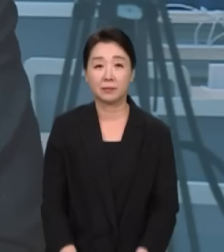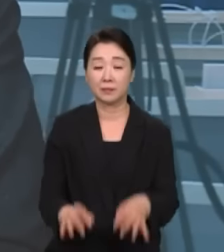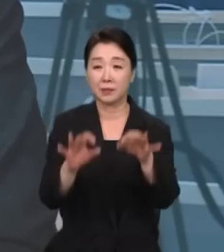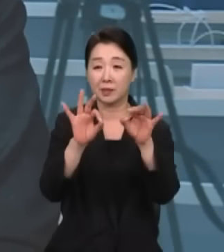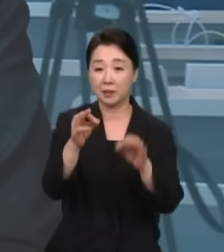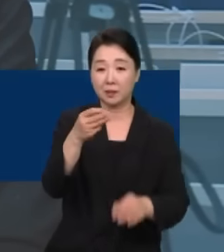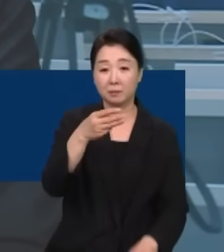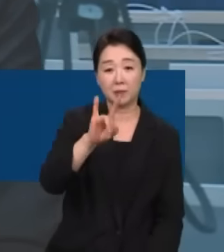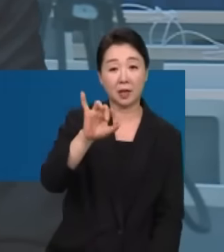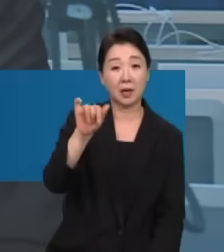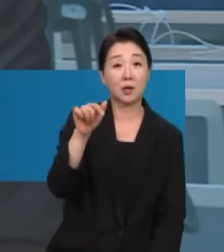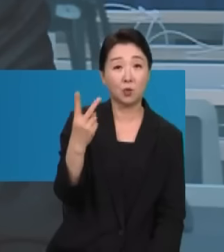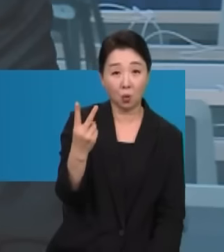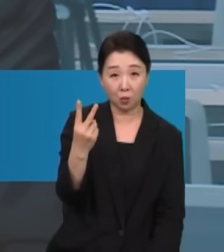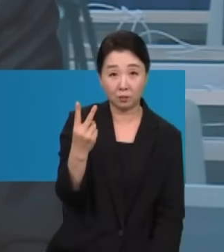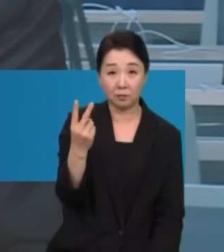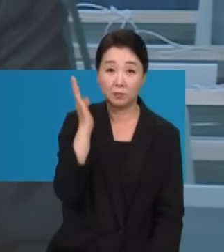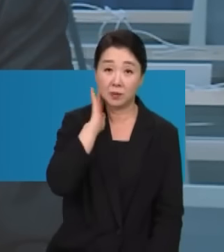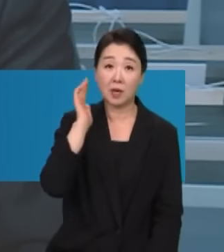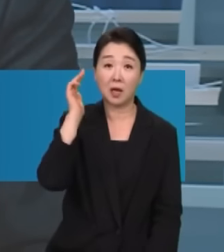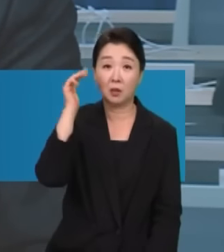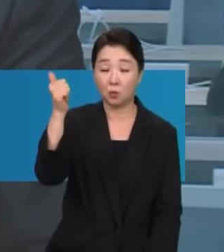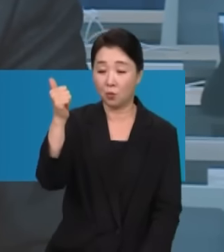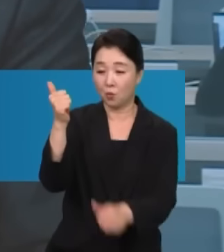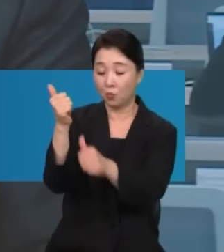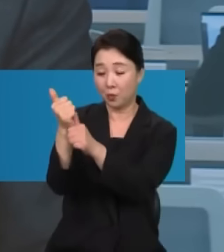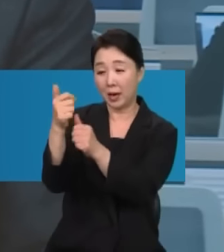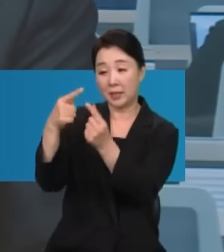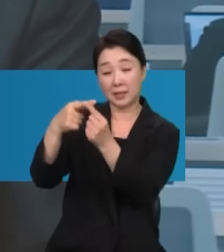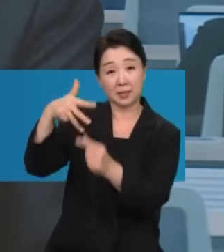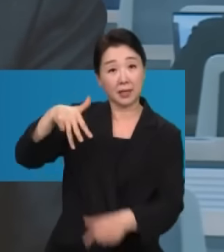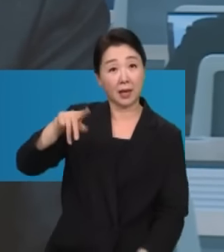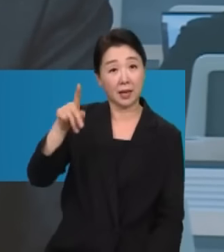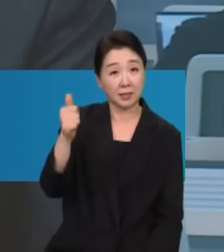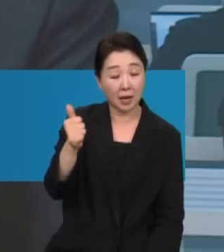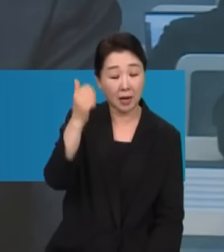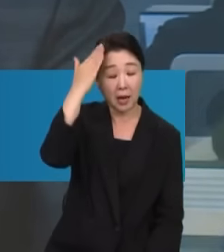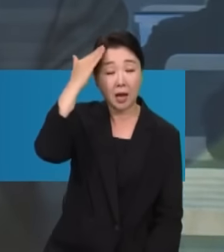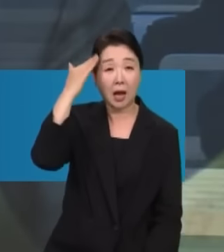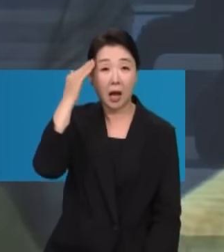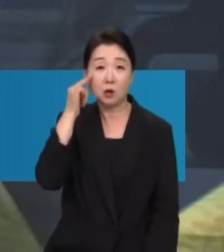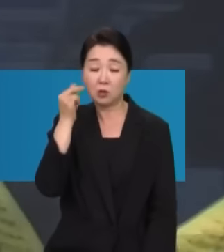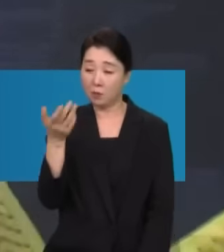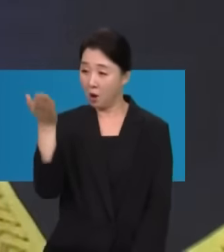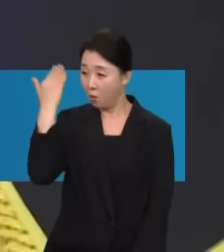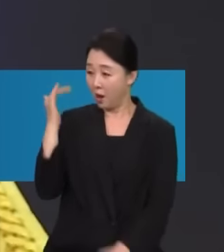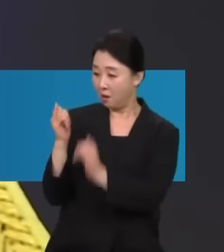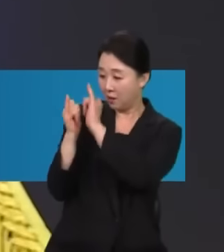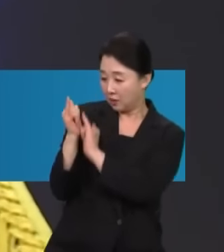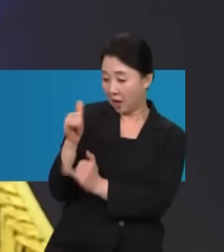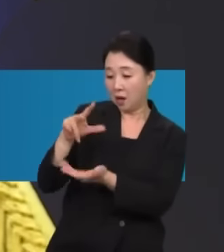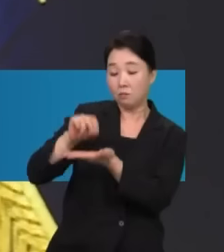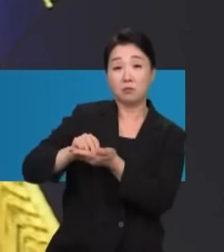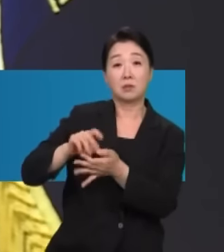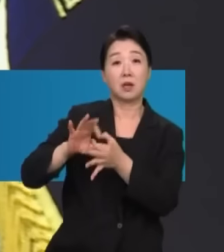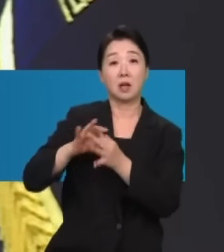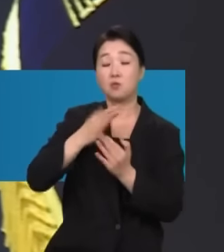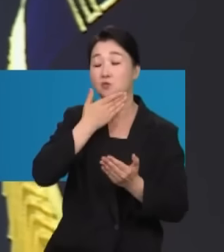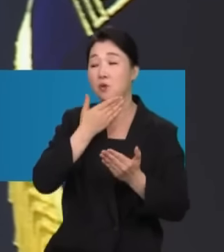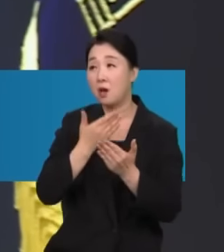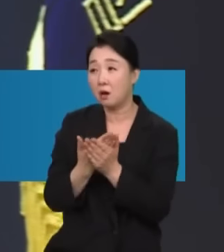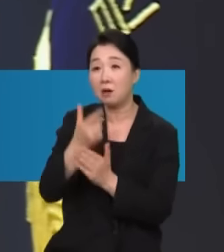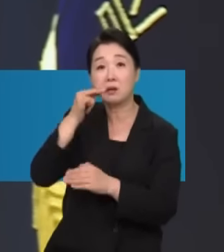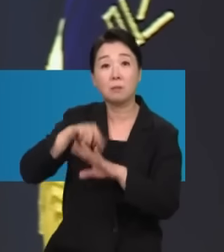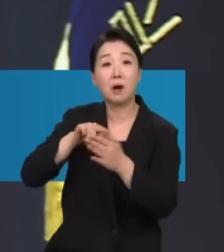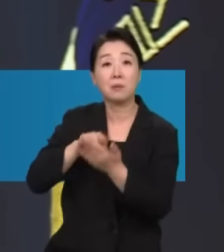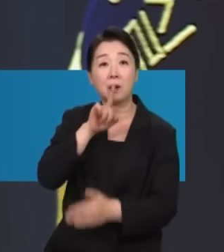김태효 대통령실 국가안보실 차장이 한일 과거사 문제를 두고 중요한 건 일본의 마음이라고 발언한 것과 관련해